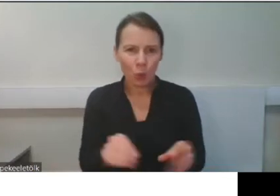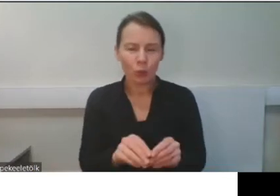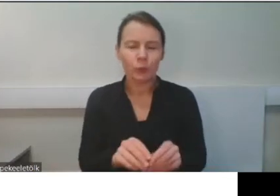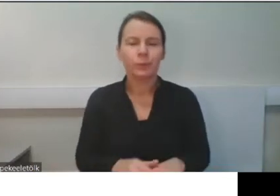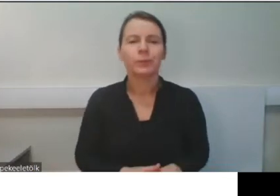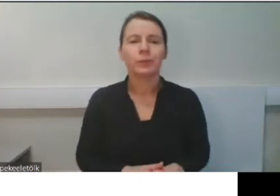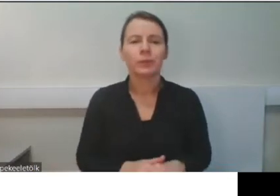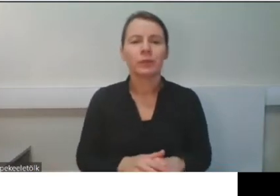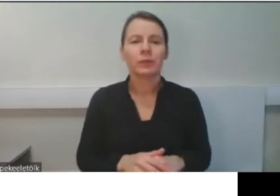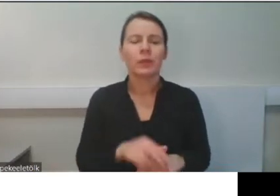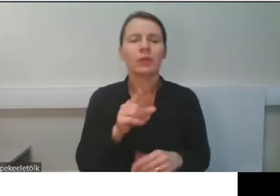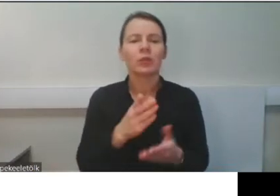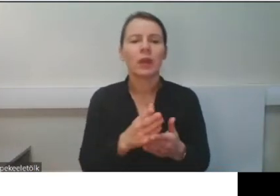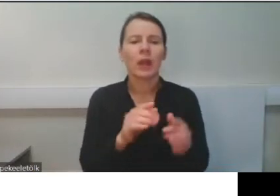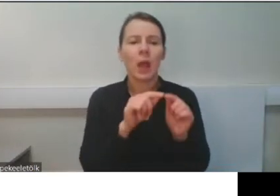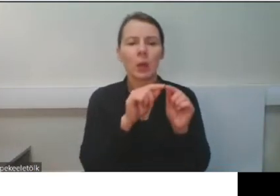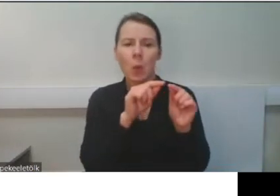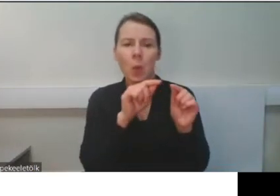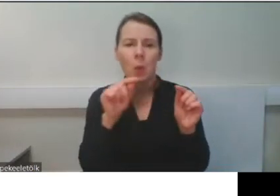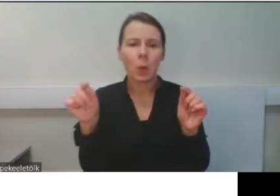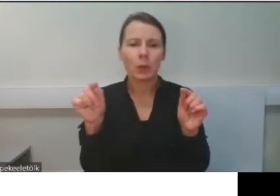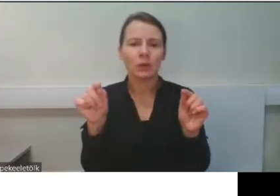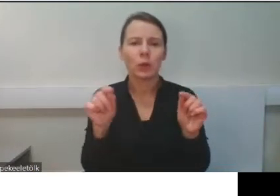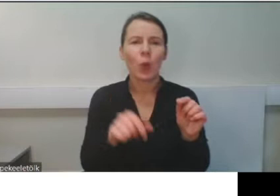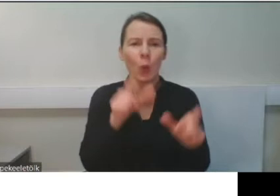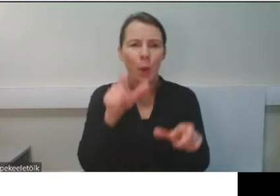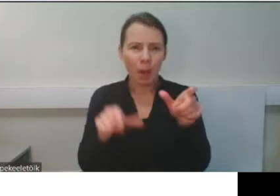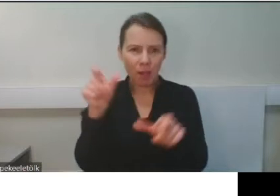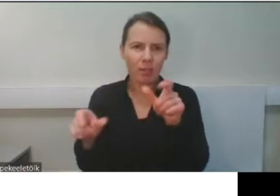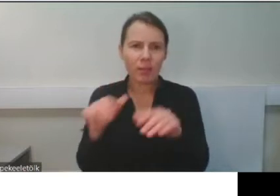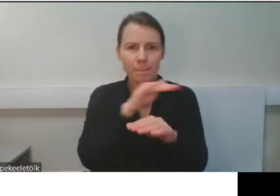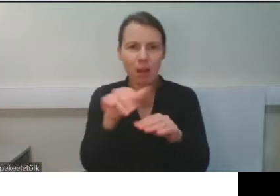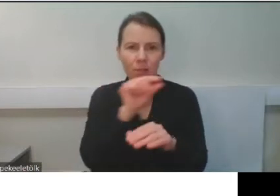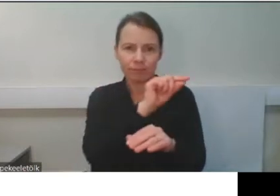ja vanuserühmade lõikes on ka andmed olemas , et siin